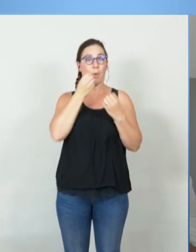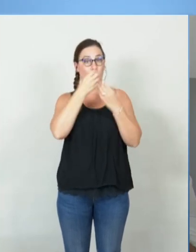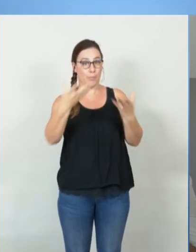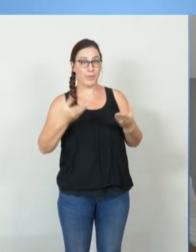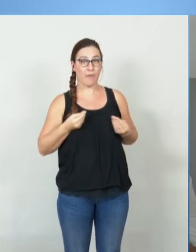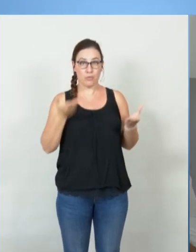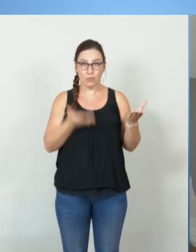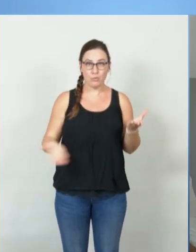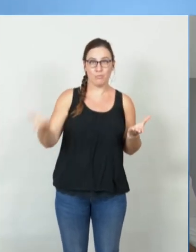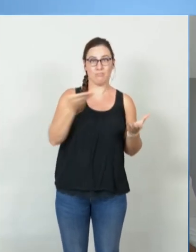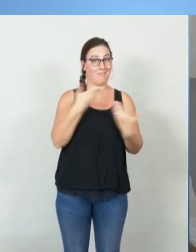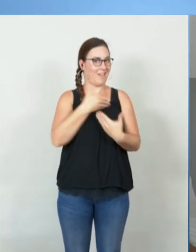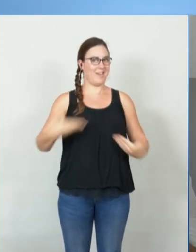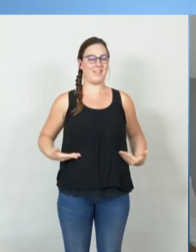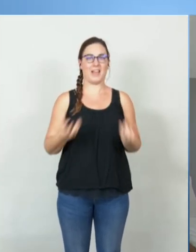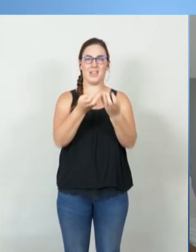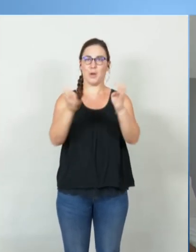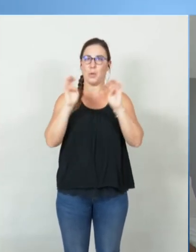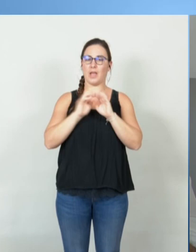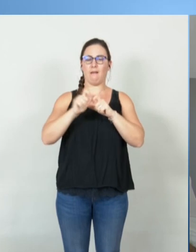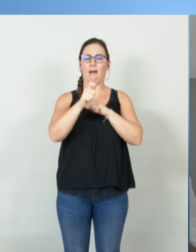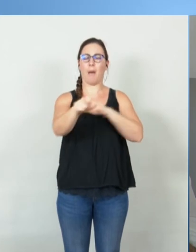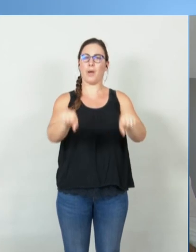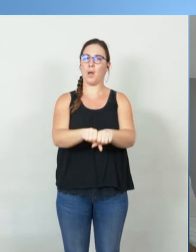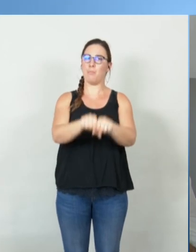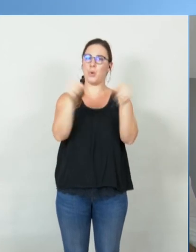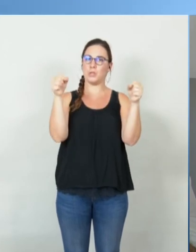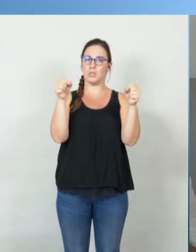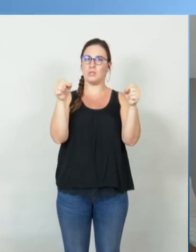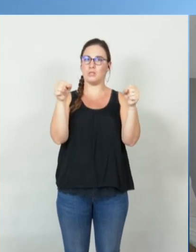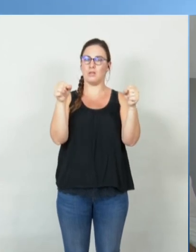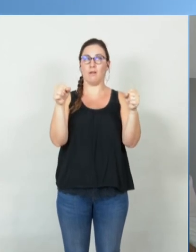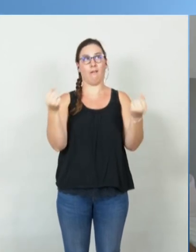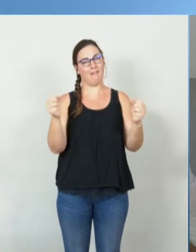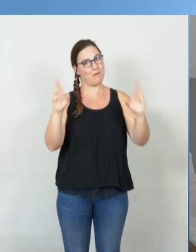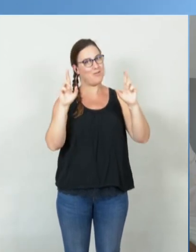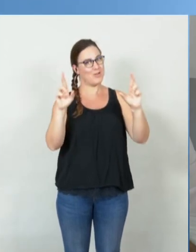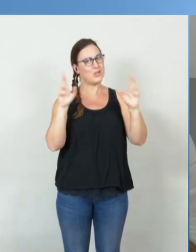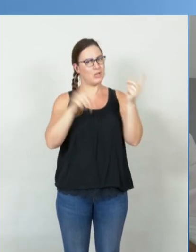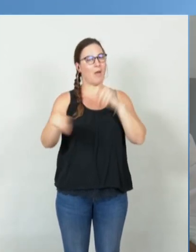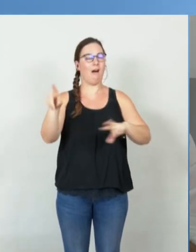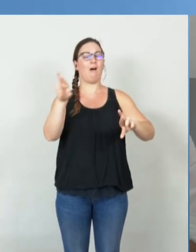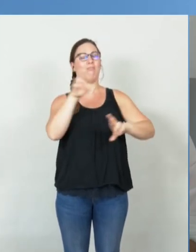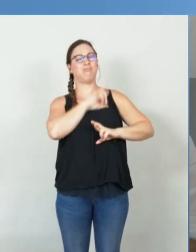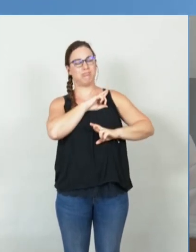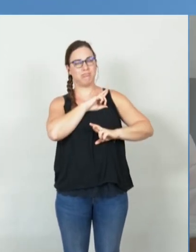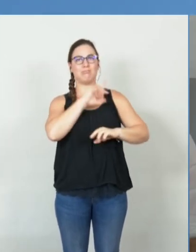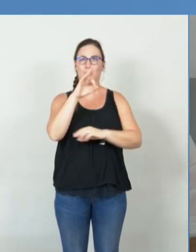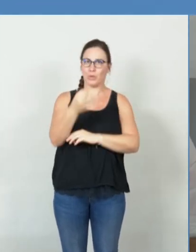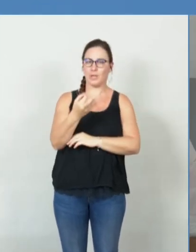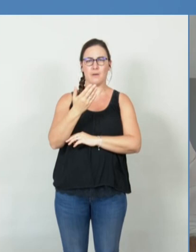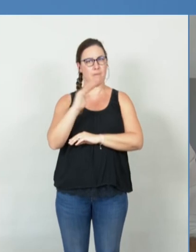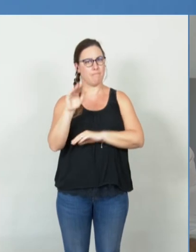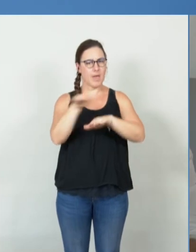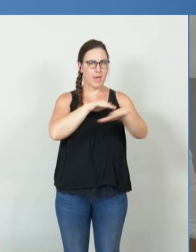à ce dernier conseil municipal avant une pause qui sera je l'espère pour vous reposante mais qui sera à coup